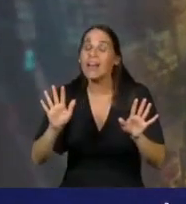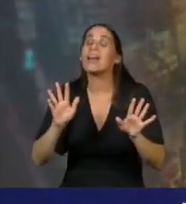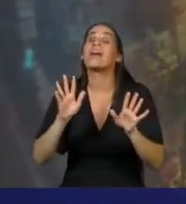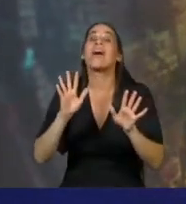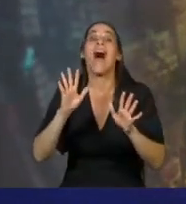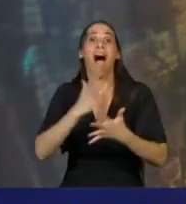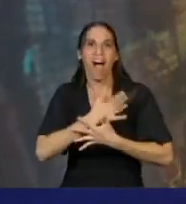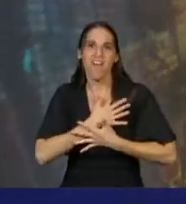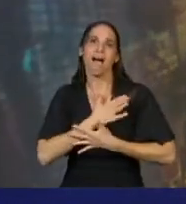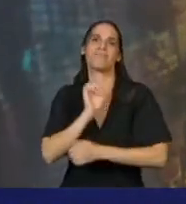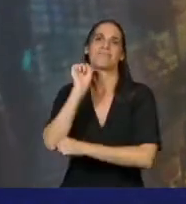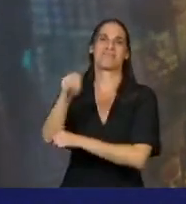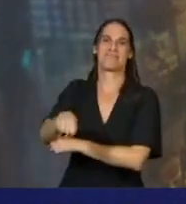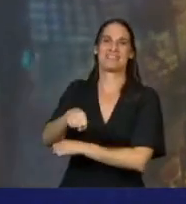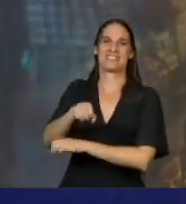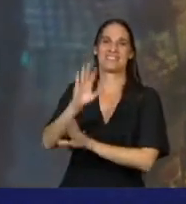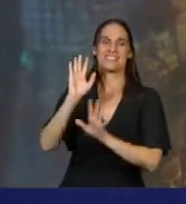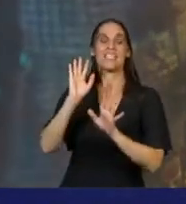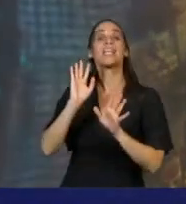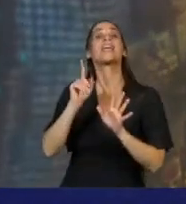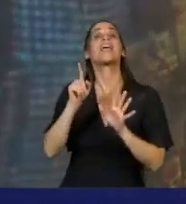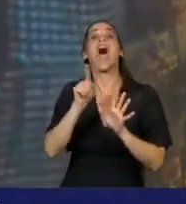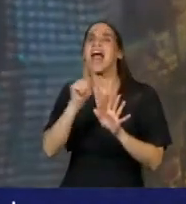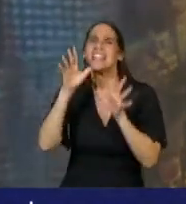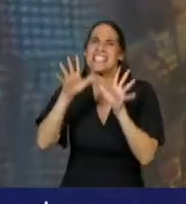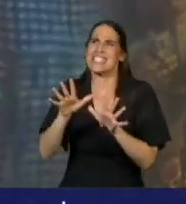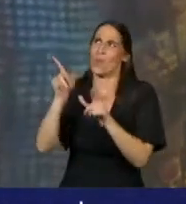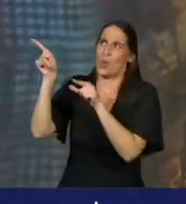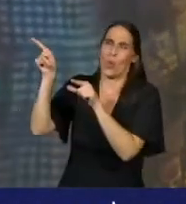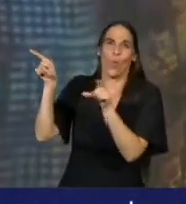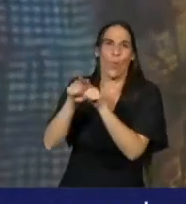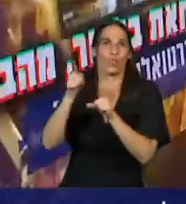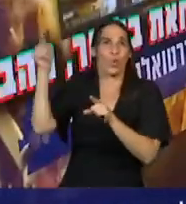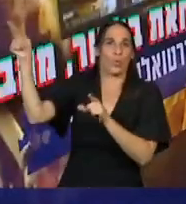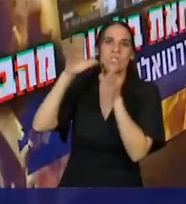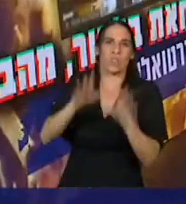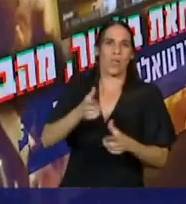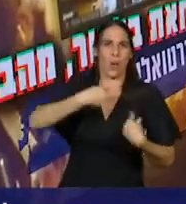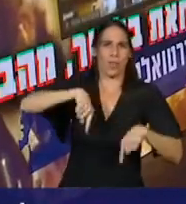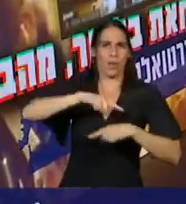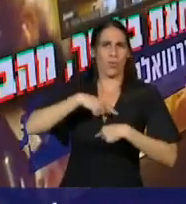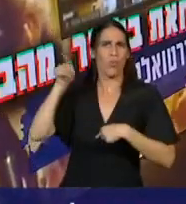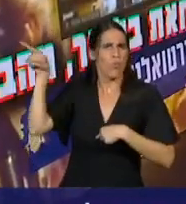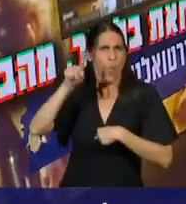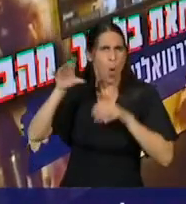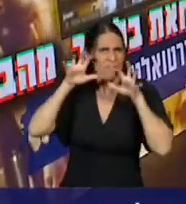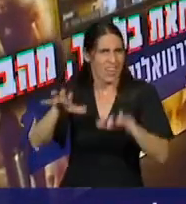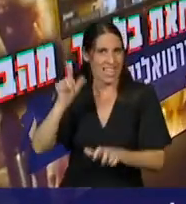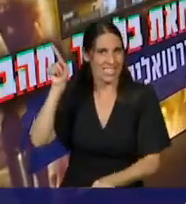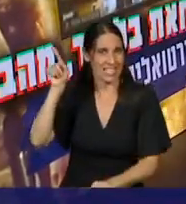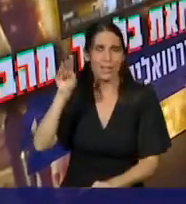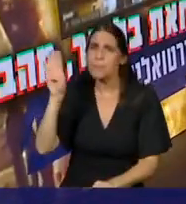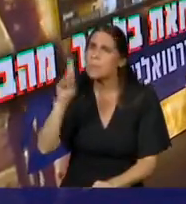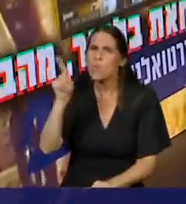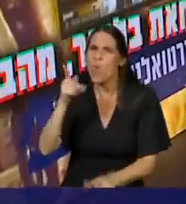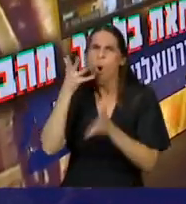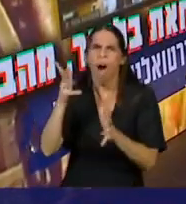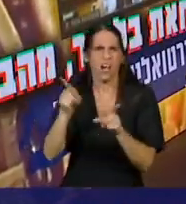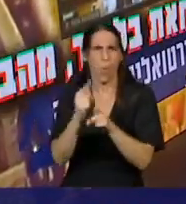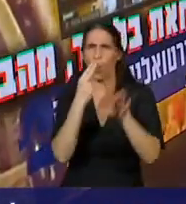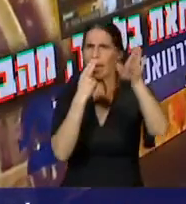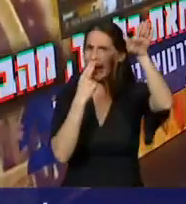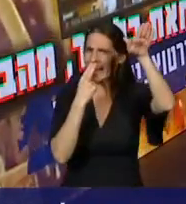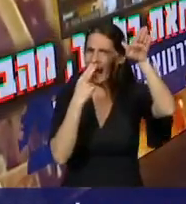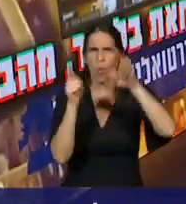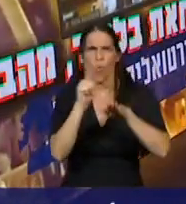זה. אז אל תשנאו את נתניהו כמו שהוא שונא אותנו. בסופו של יום הוא לא מפלצת. נתניהו לא רשע כמו היטלר, והוא